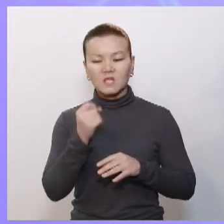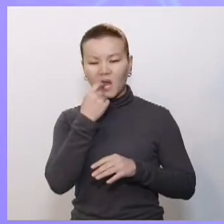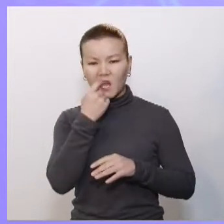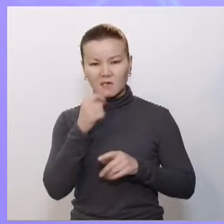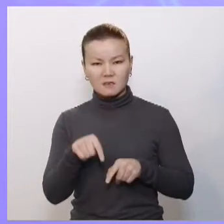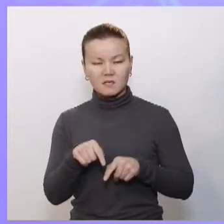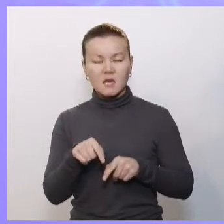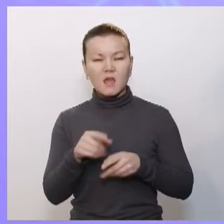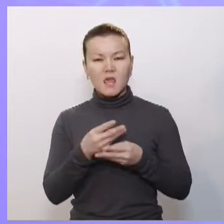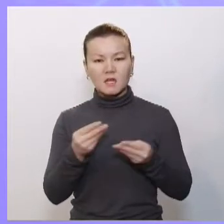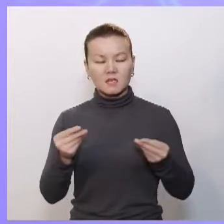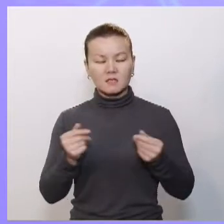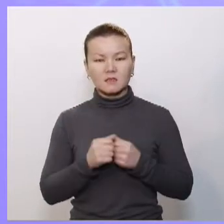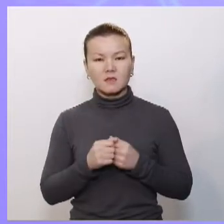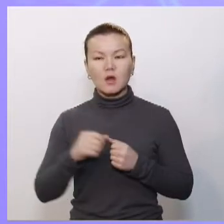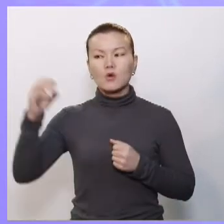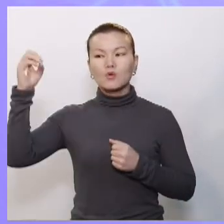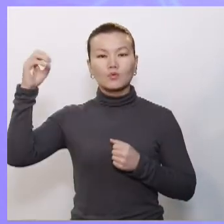Күн жылый баштайт.